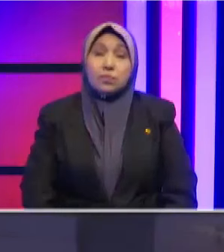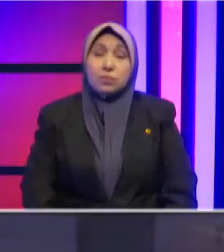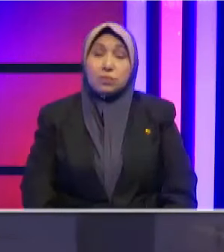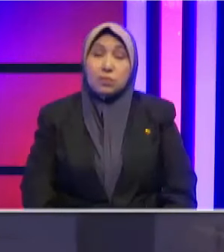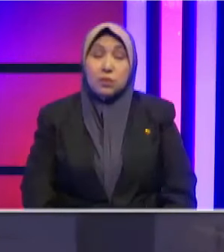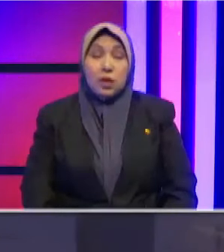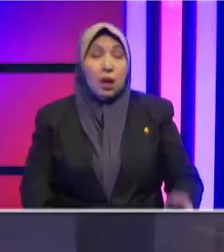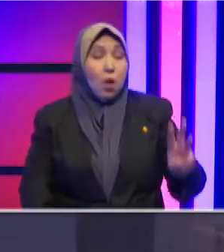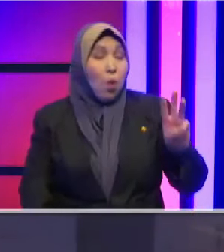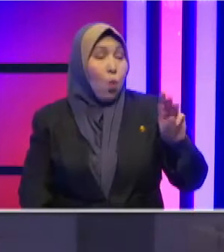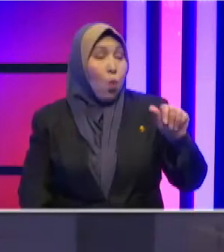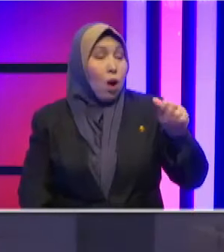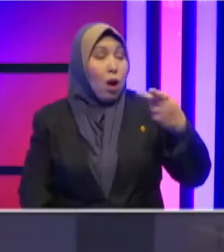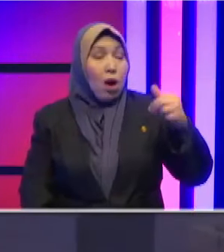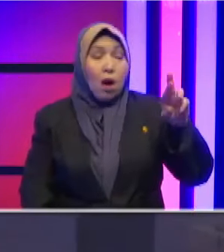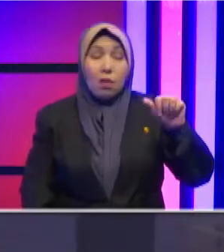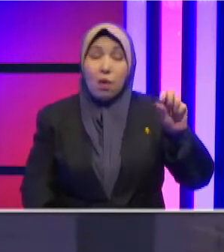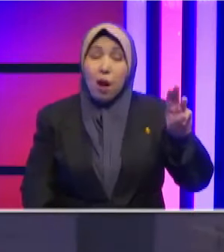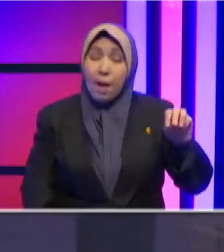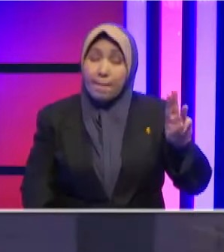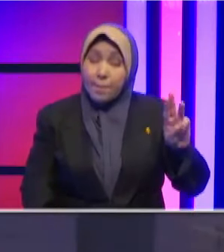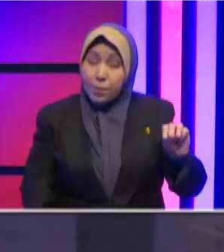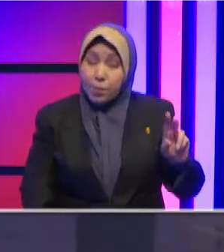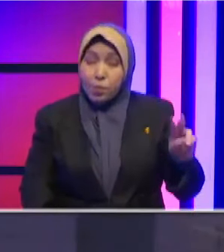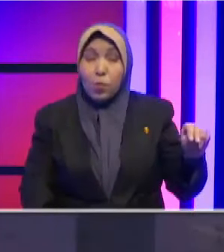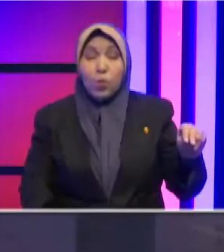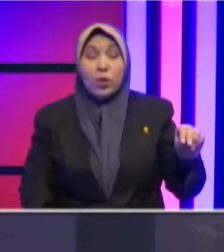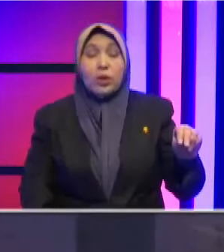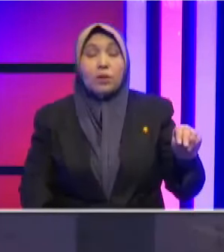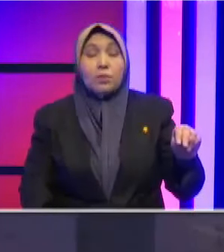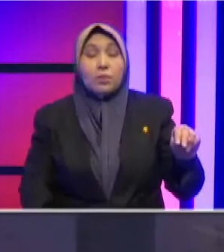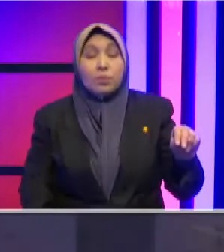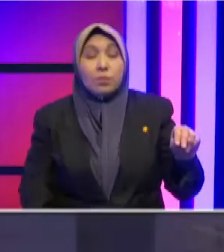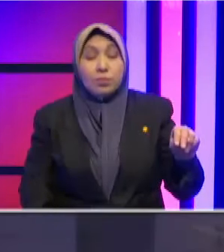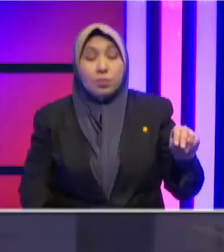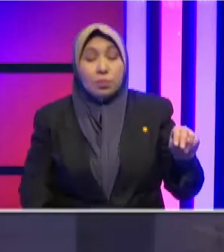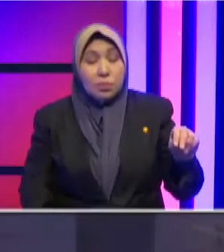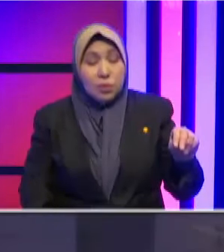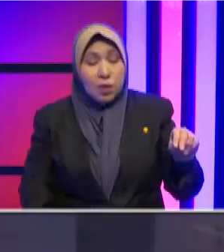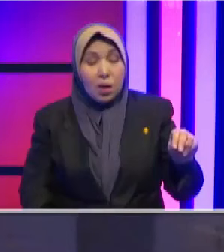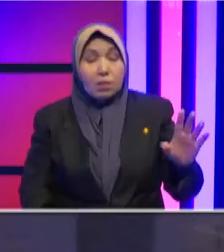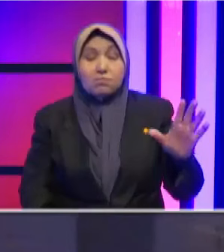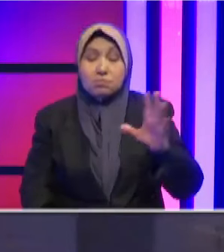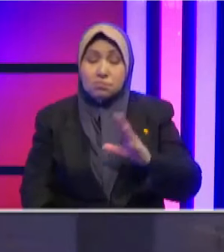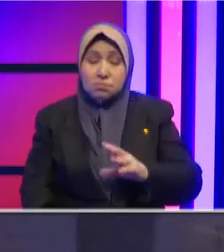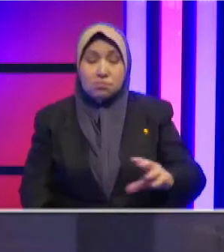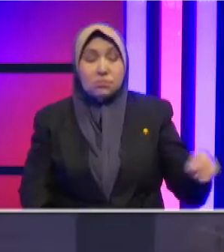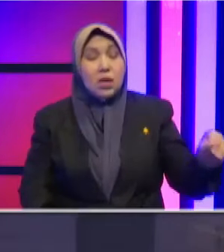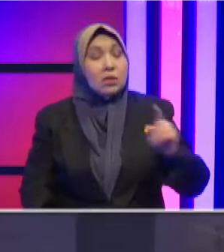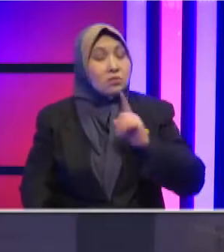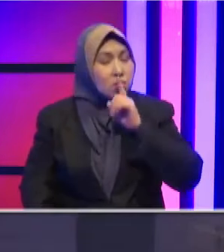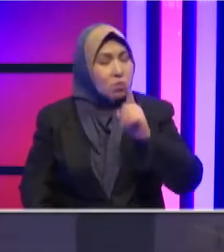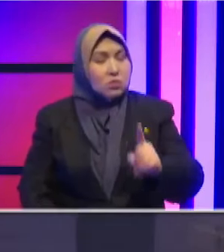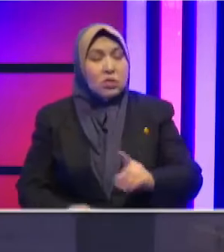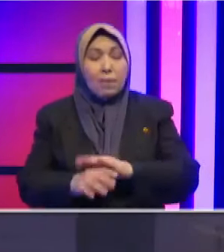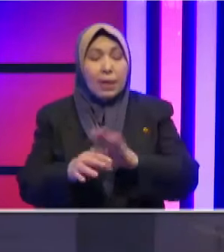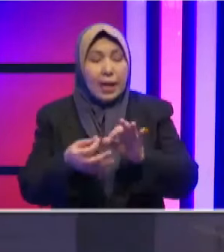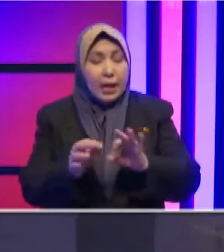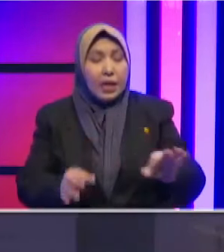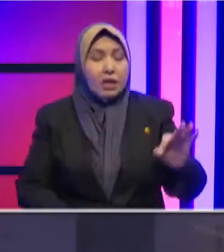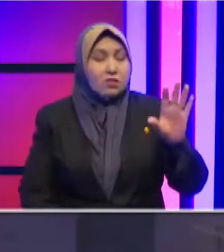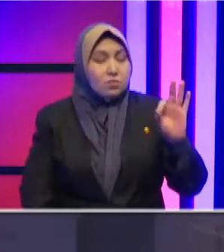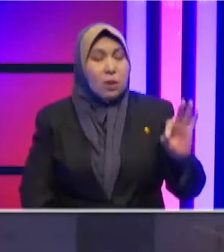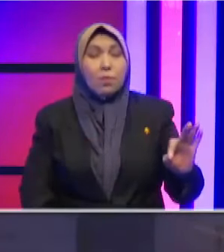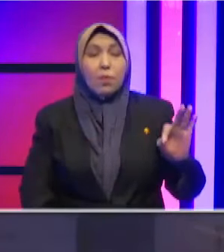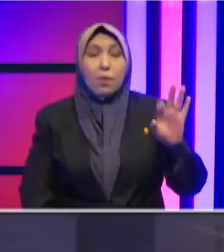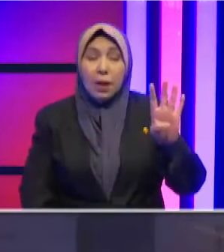Hai wamun Idol Korea Tin akhlak naha anhum layarjiun pada s95